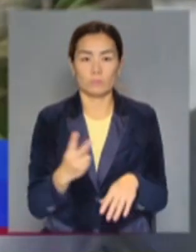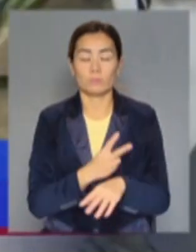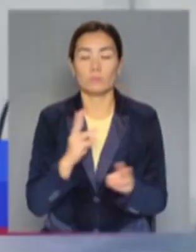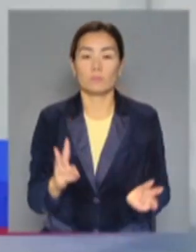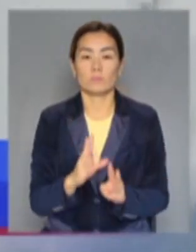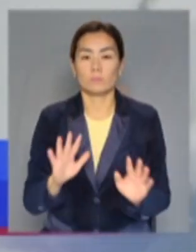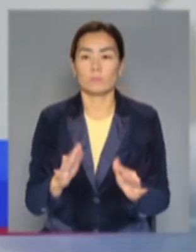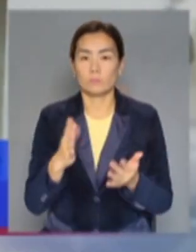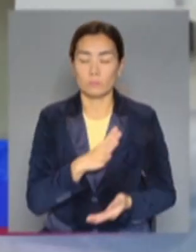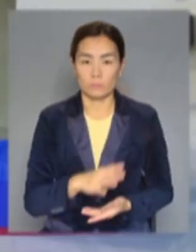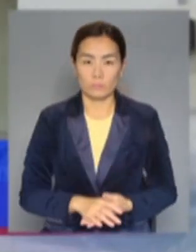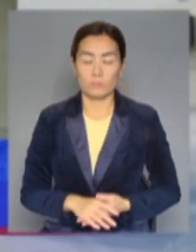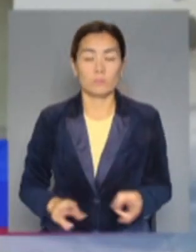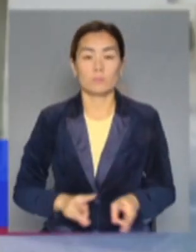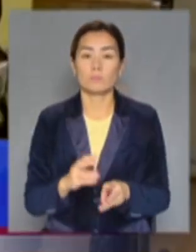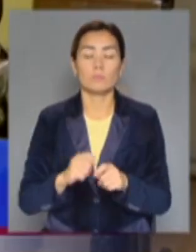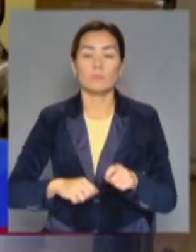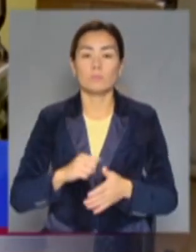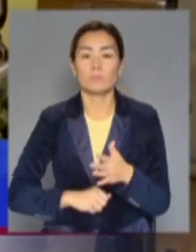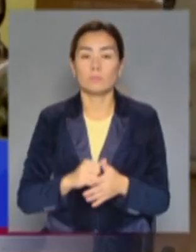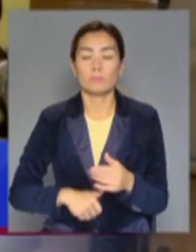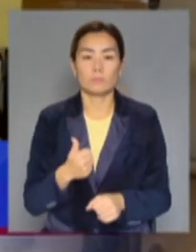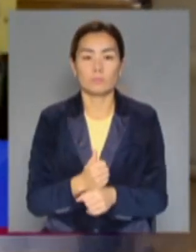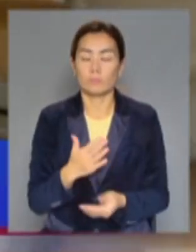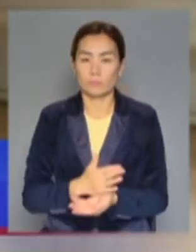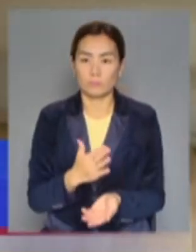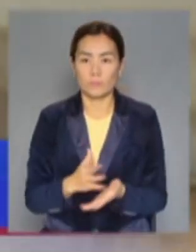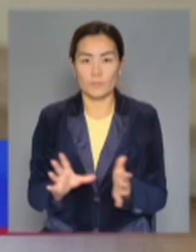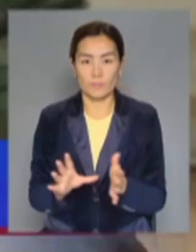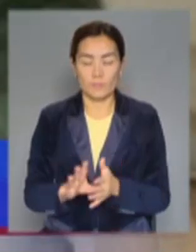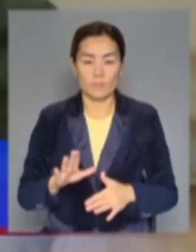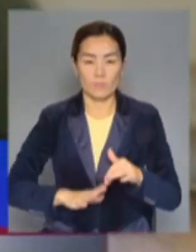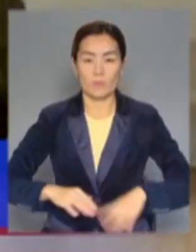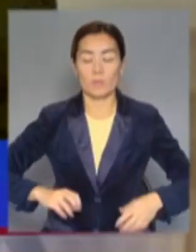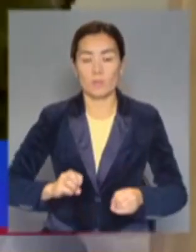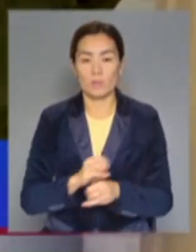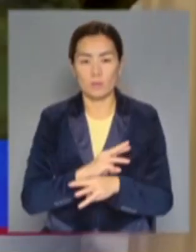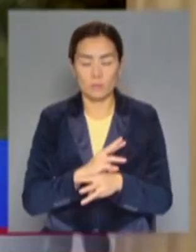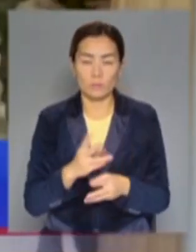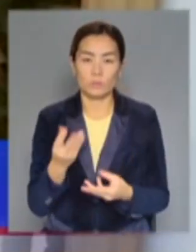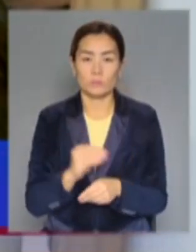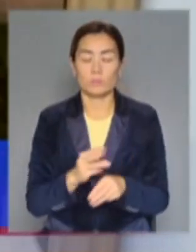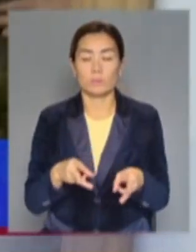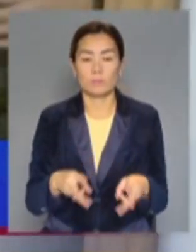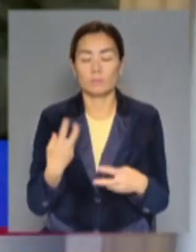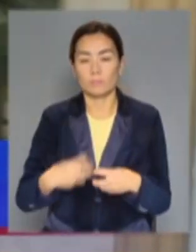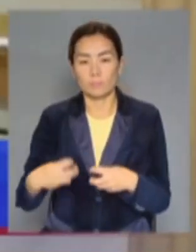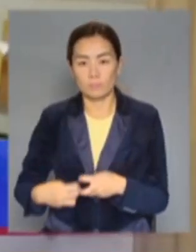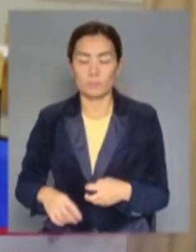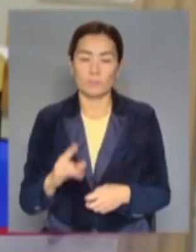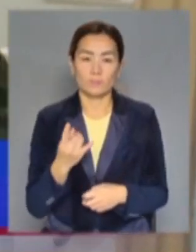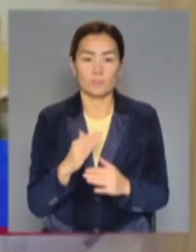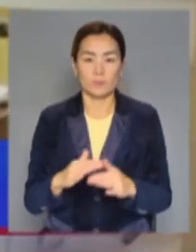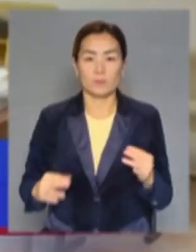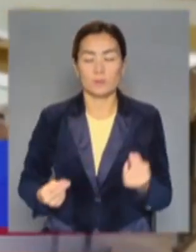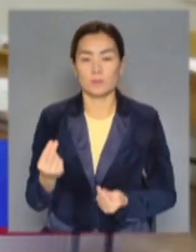өрт оқиғасы орын алды. Өрттің пайда болуының негізгі себептеріне электр желісінің қысқаша тұйықталуы, пеш құрылғыларын дұрыс